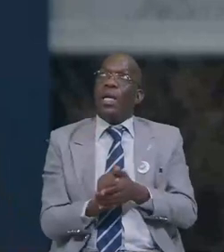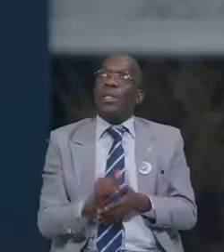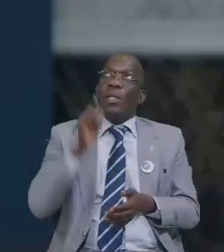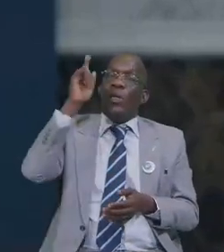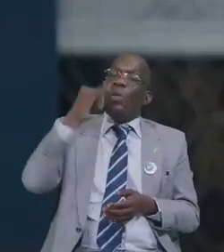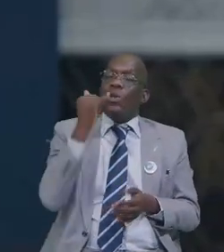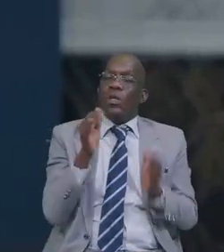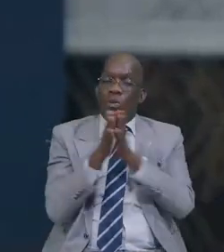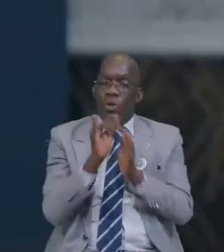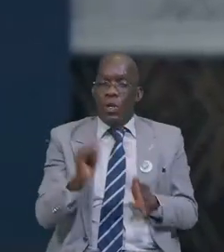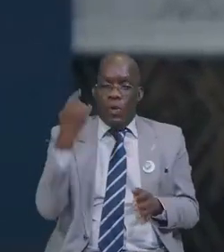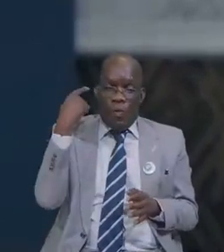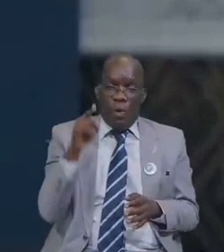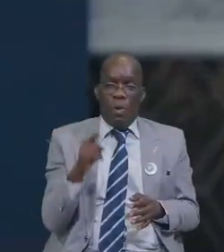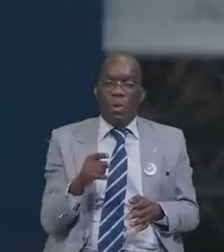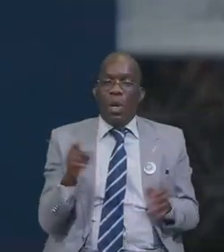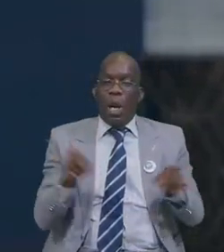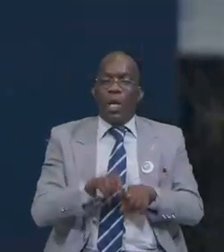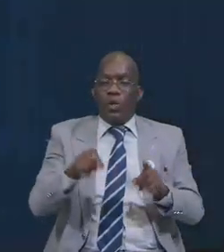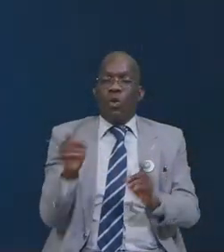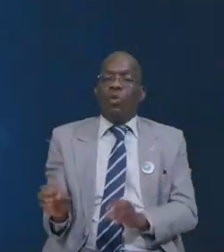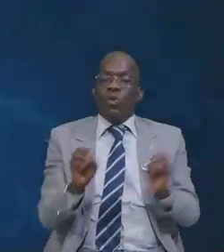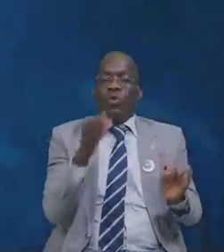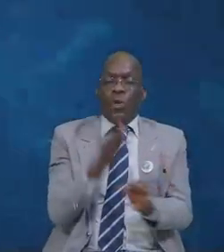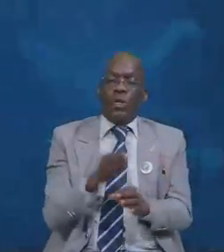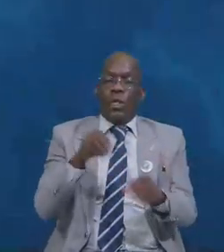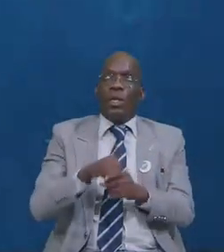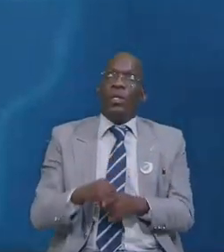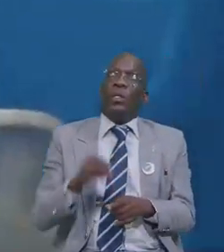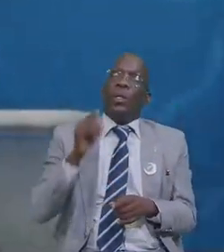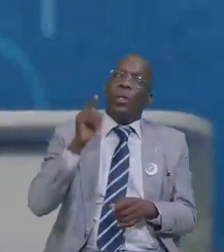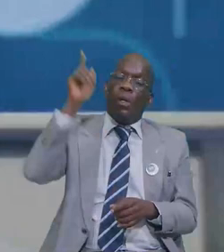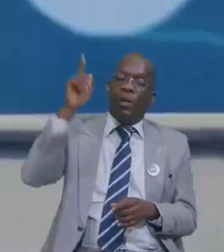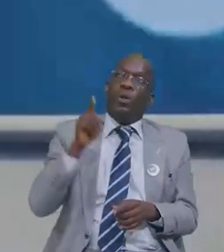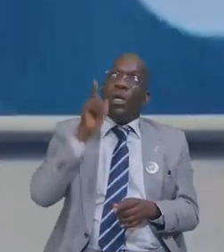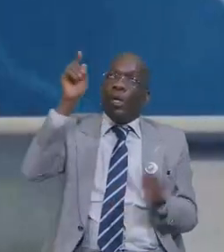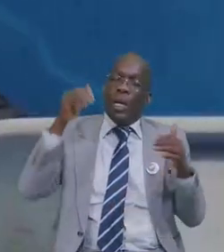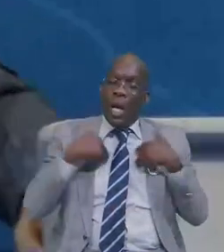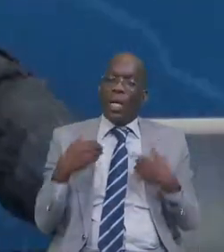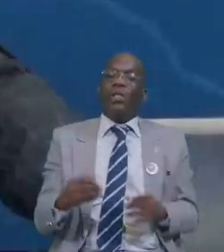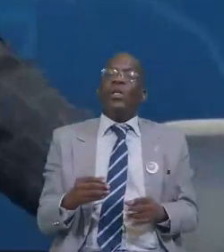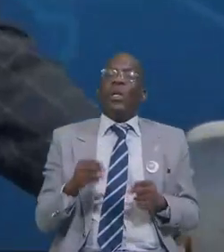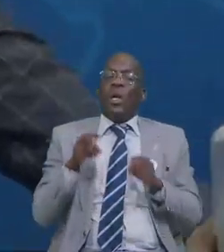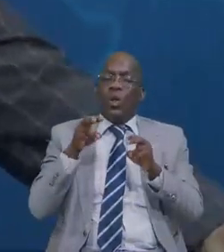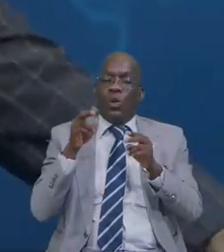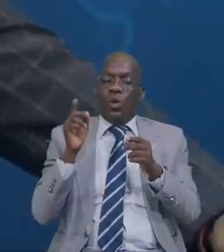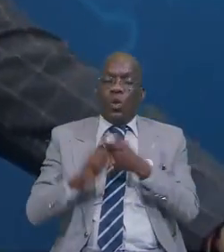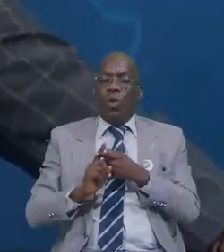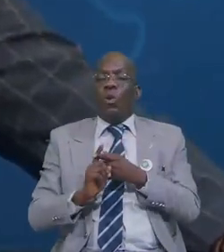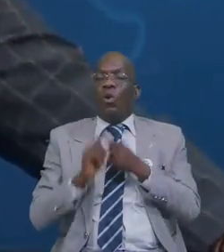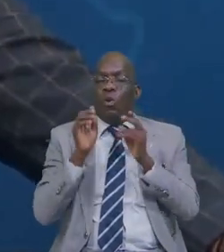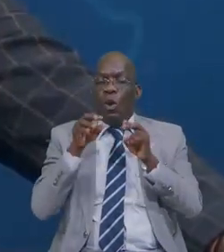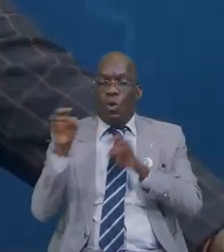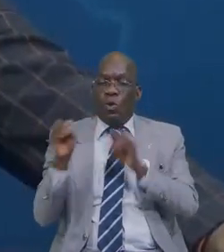c'est pour toi qu'il prie. Comme tu as la foi concentrée sur lui, lui aussi, il a l'attention concentrée sur